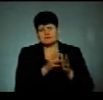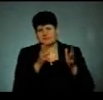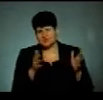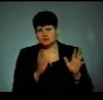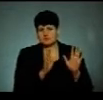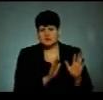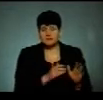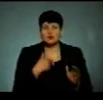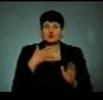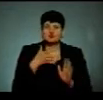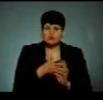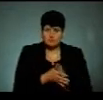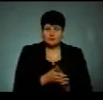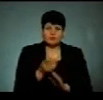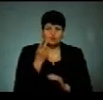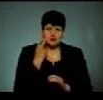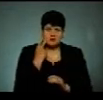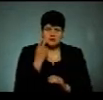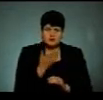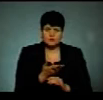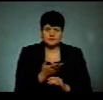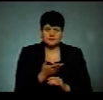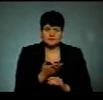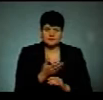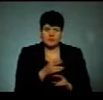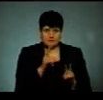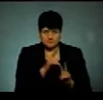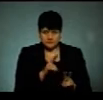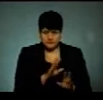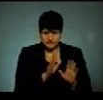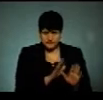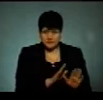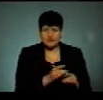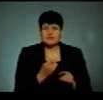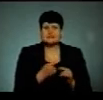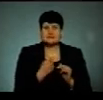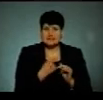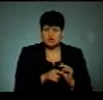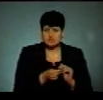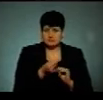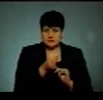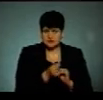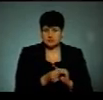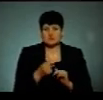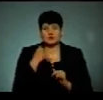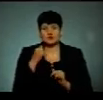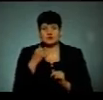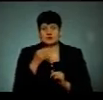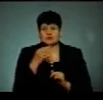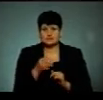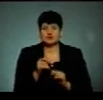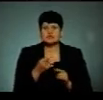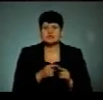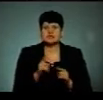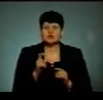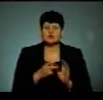так? Але ми розуміємо, бо ми постійно моніторимо. Так? Ця інша платіжка, додзвонювачка сказала, що це